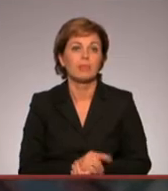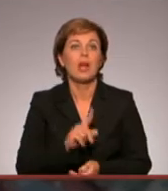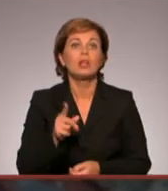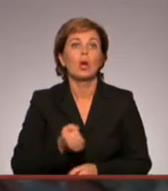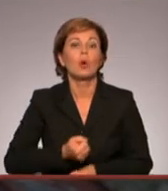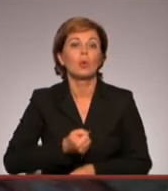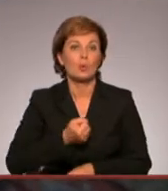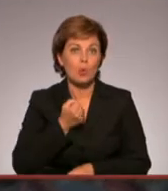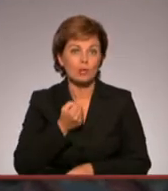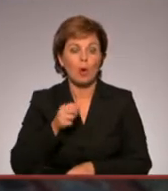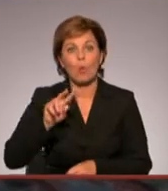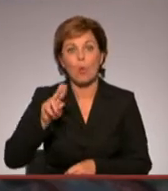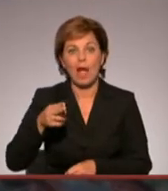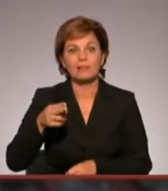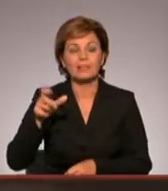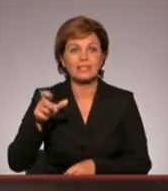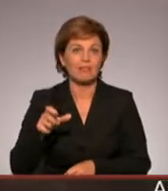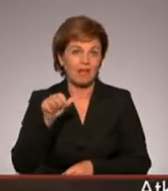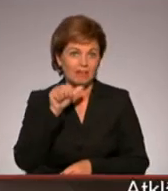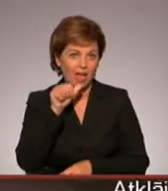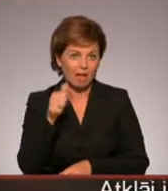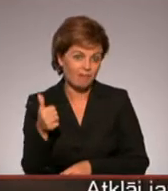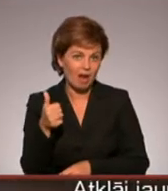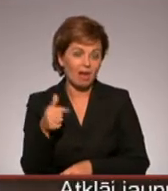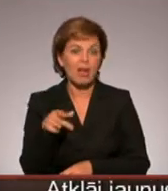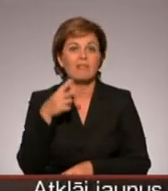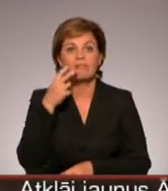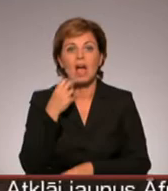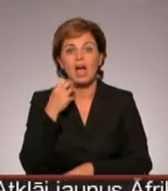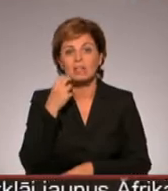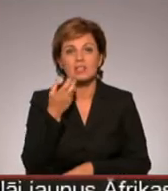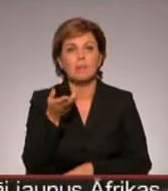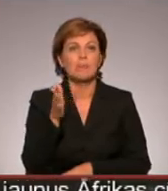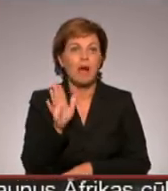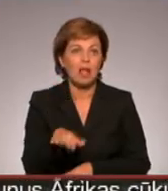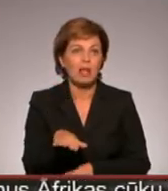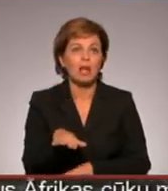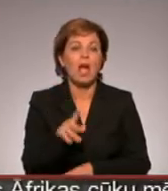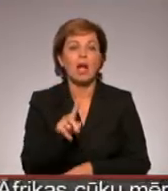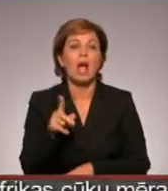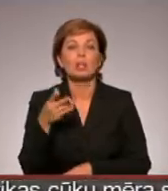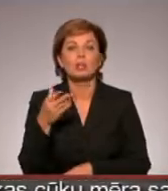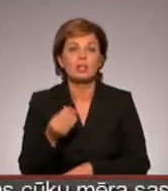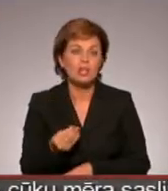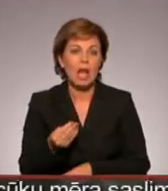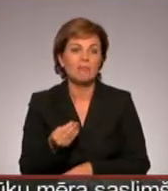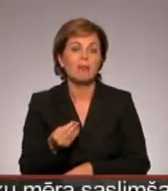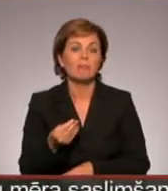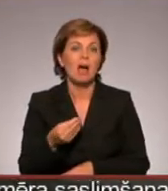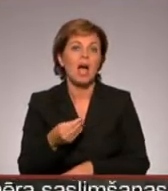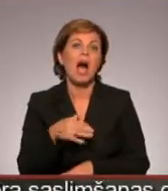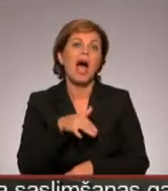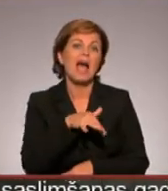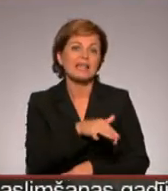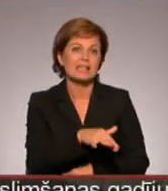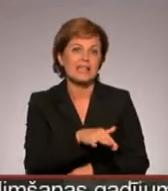lūgt otram ja tu pats vairs nevari tad taču mēs tie vecie paliekam nu katru dienu pa kādam maiziet ā tu varēsi tad